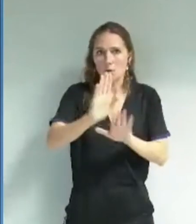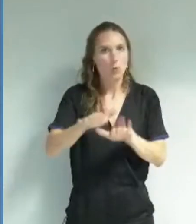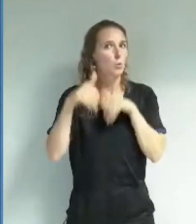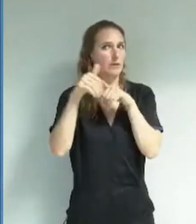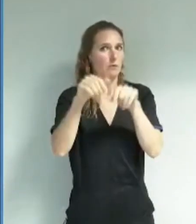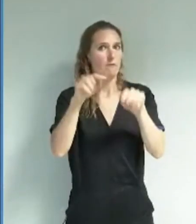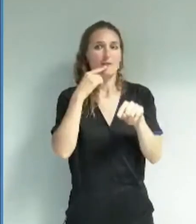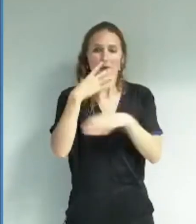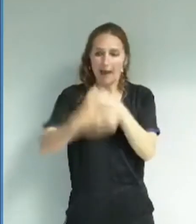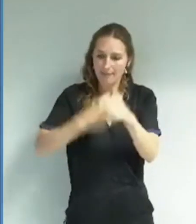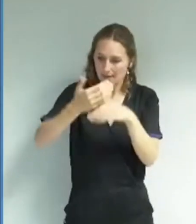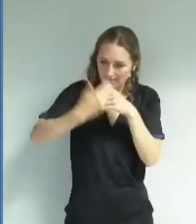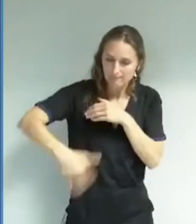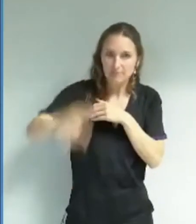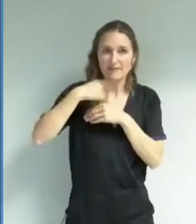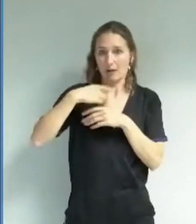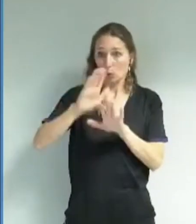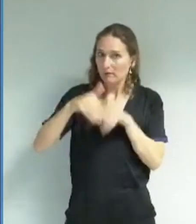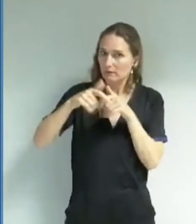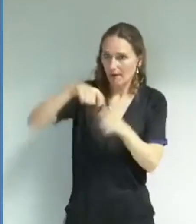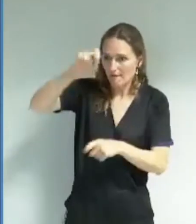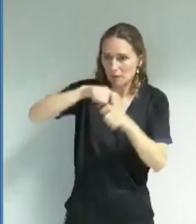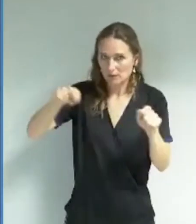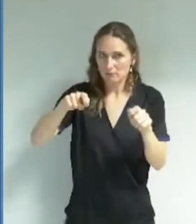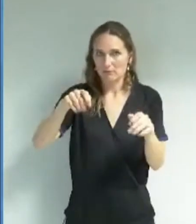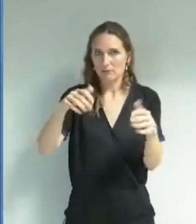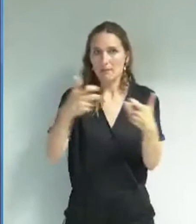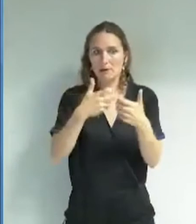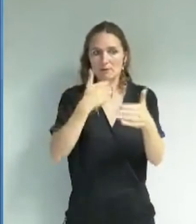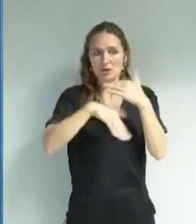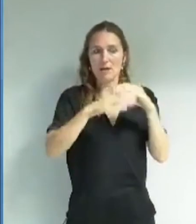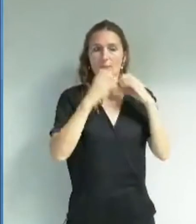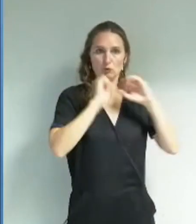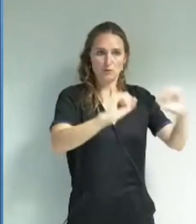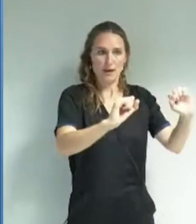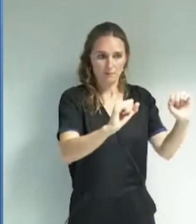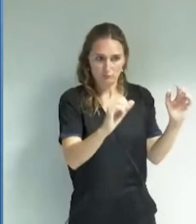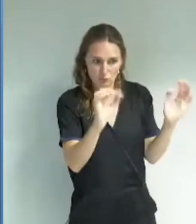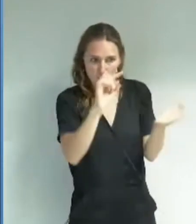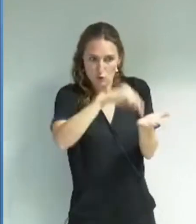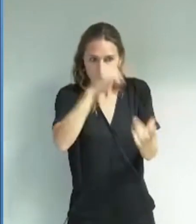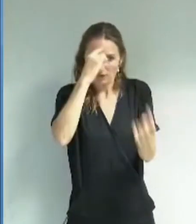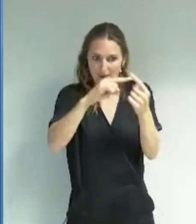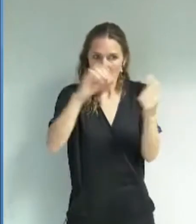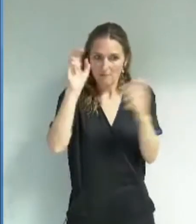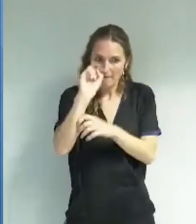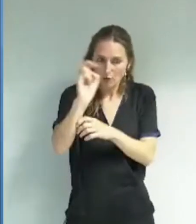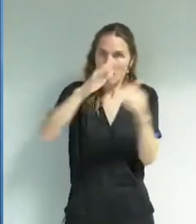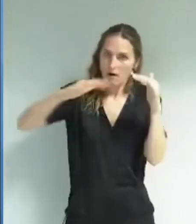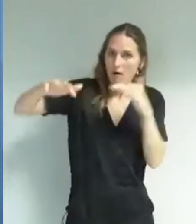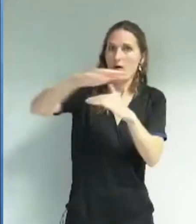cours de l'année, de vérifier que ce muséum prend bien le chemin qu'ils attendaient pour ce lieu sur les questions environnementales et les moyens